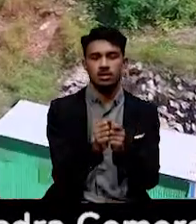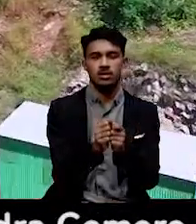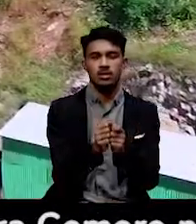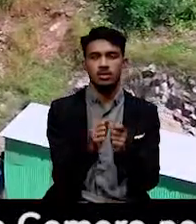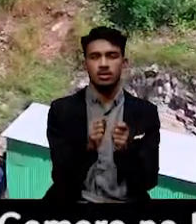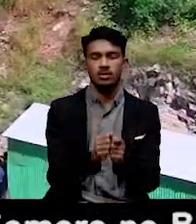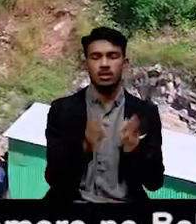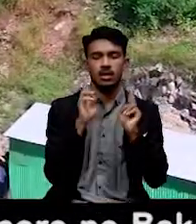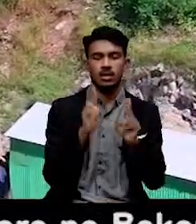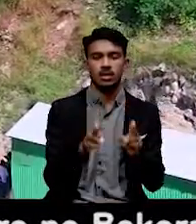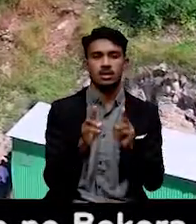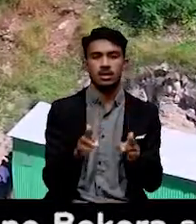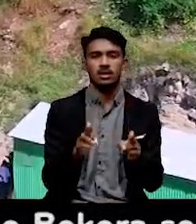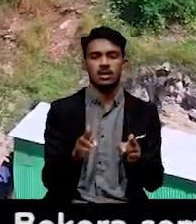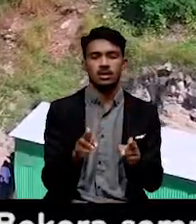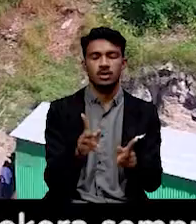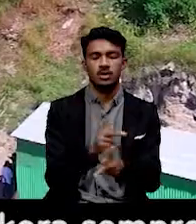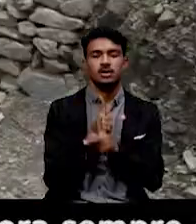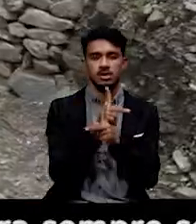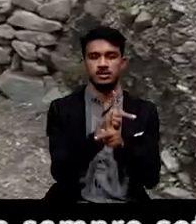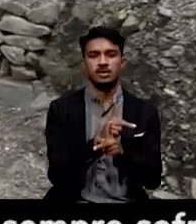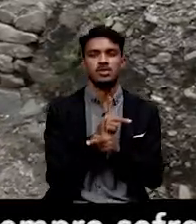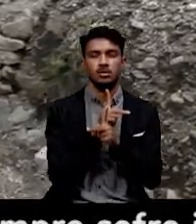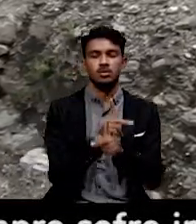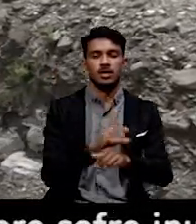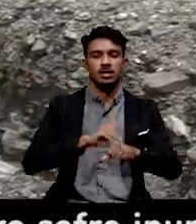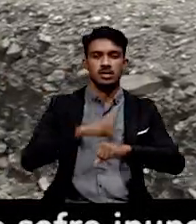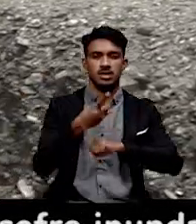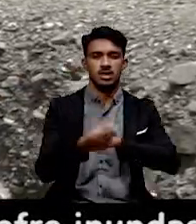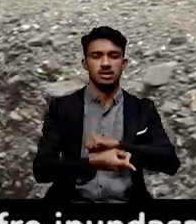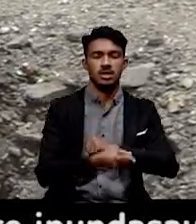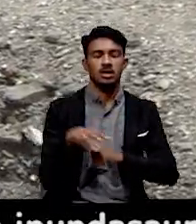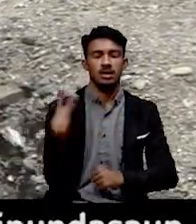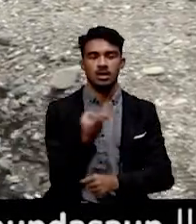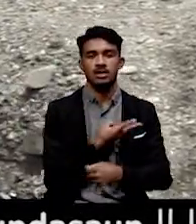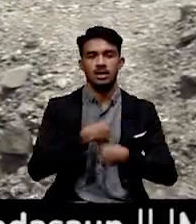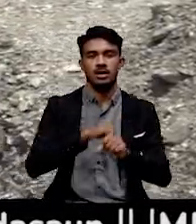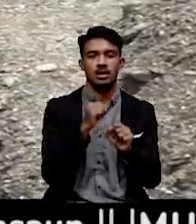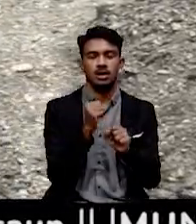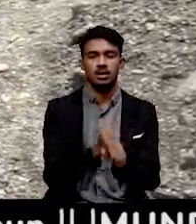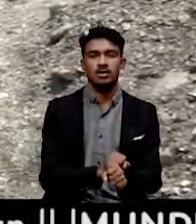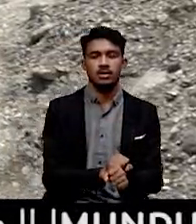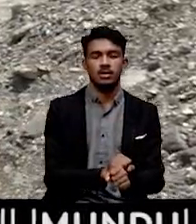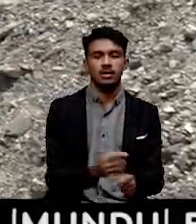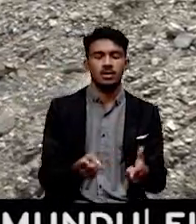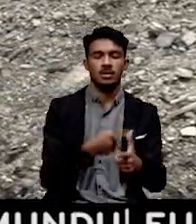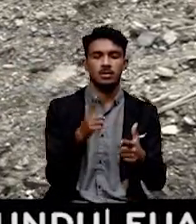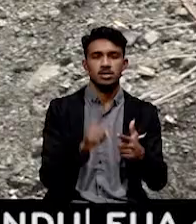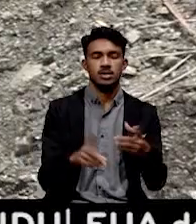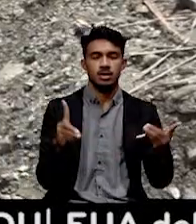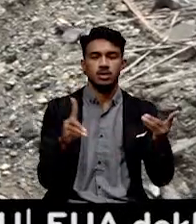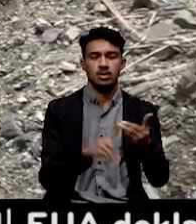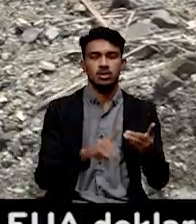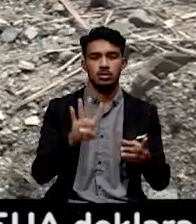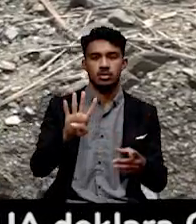alerta antecipação ba desastres naturais e ita halo que da zona antes de dia 4 to agora